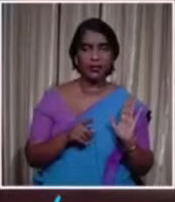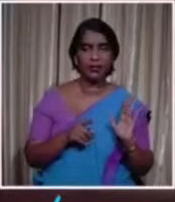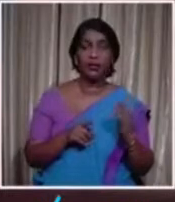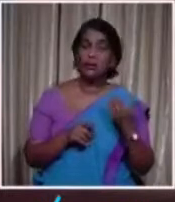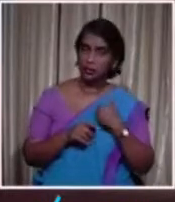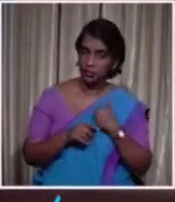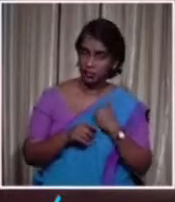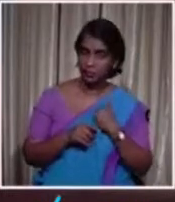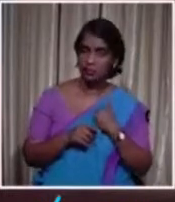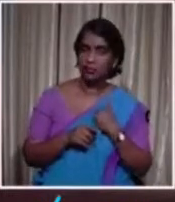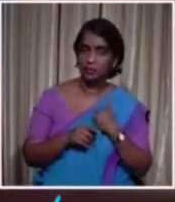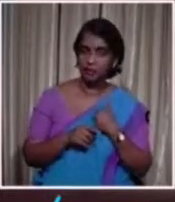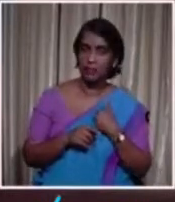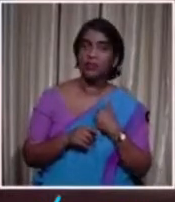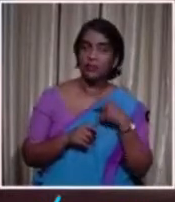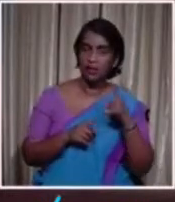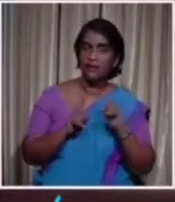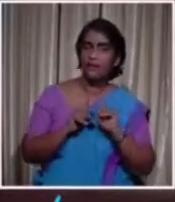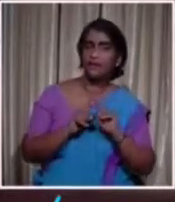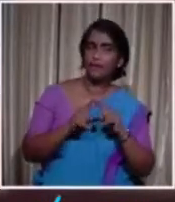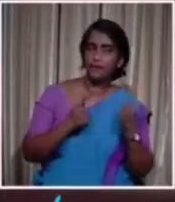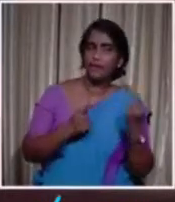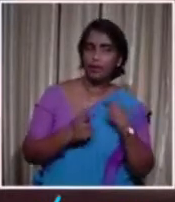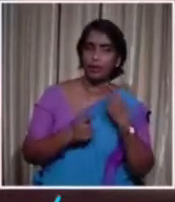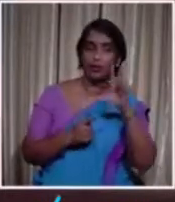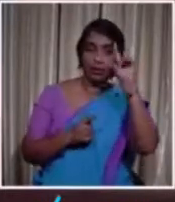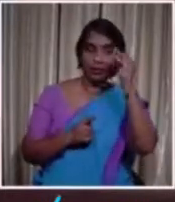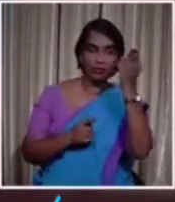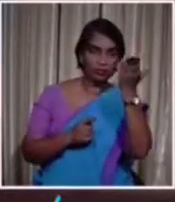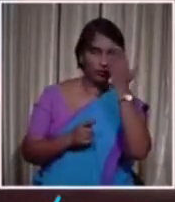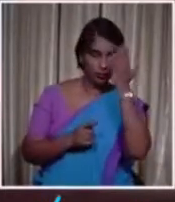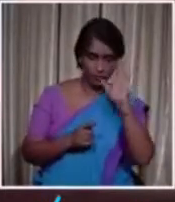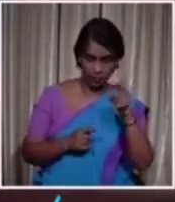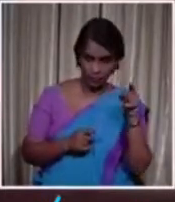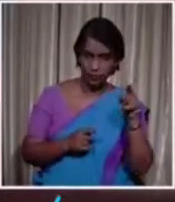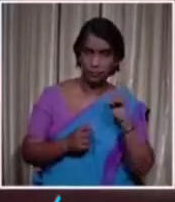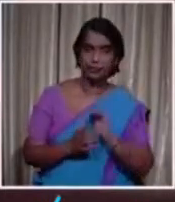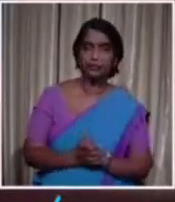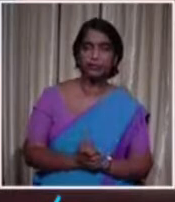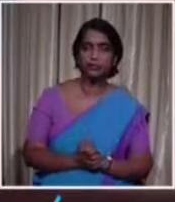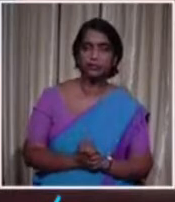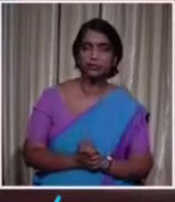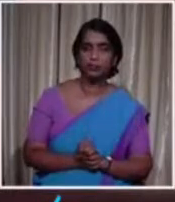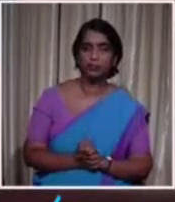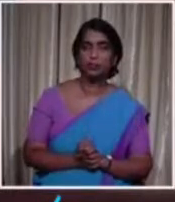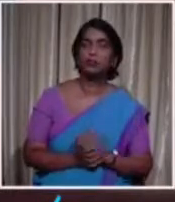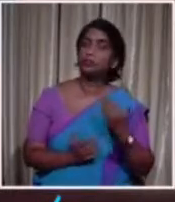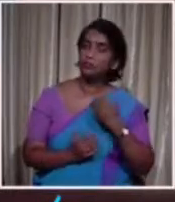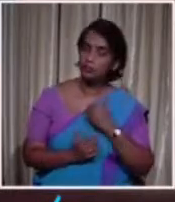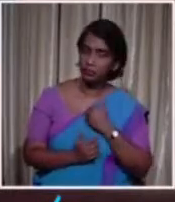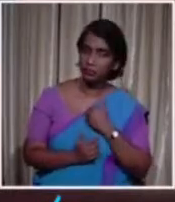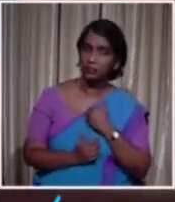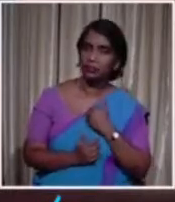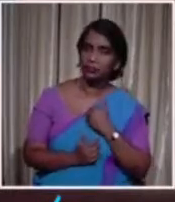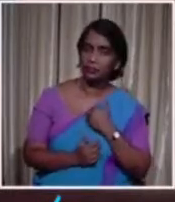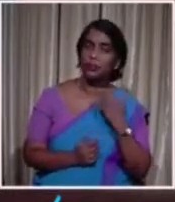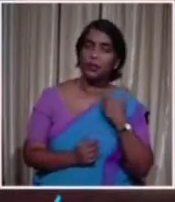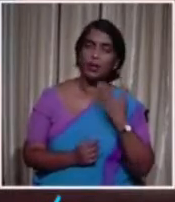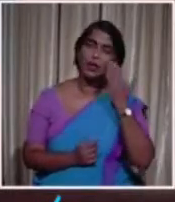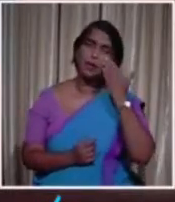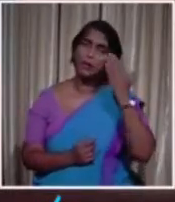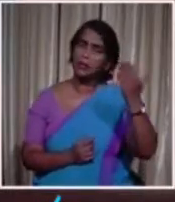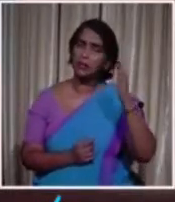අපි එකට මෙනින් දර්ශකයක් දෙනවා මෙන්න මිනුම් දණ්ඩක් තියෙනවා ඒ නිසා අපි